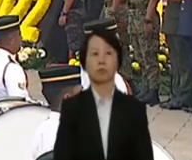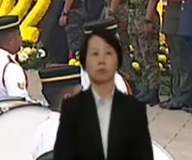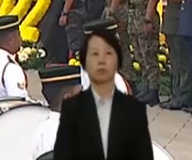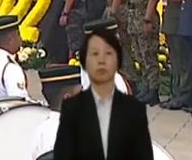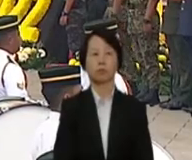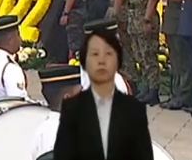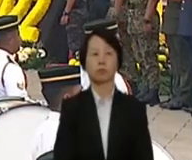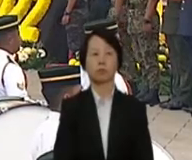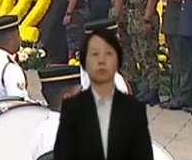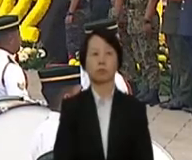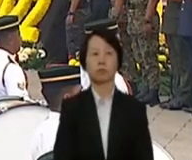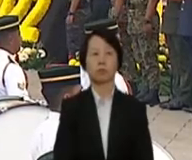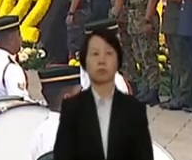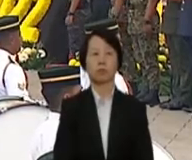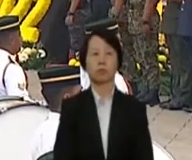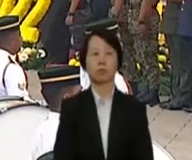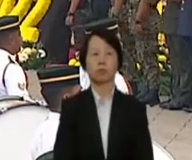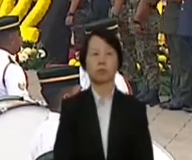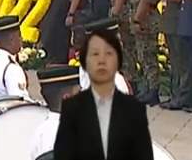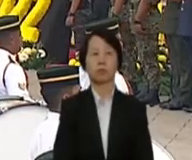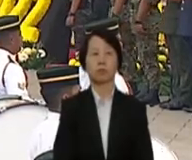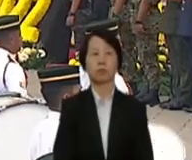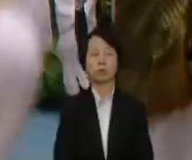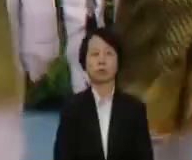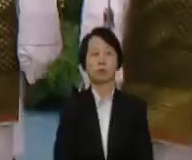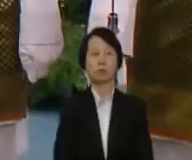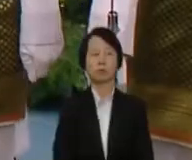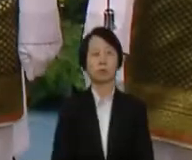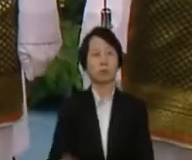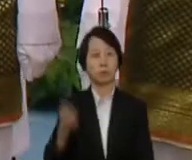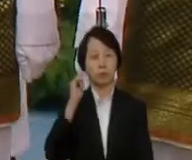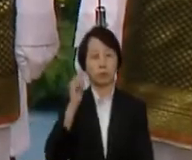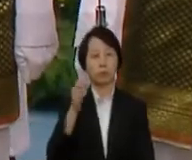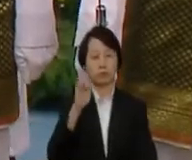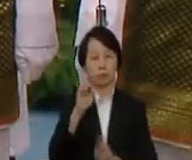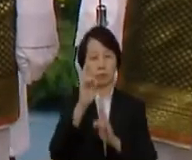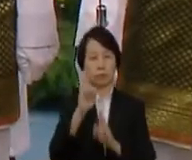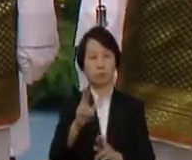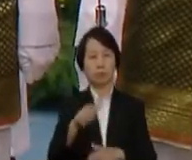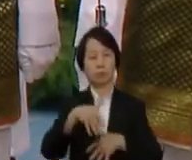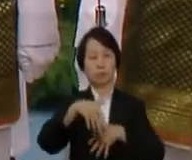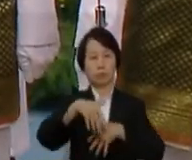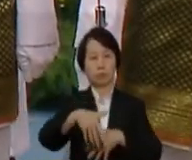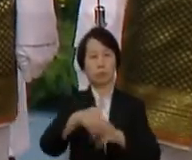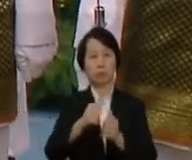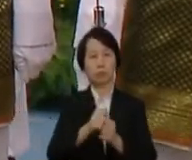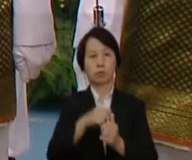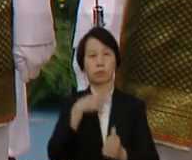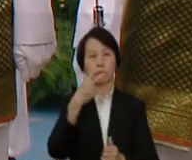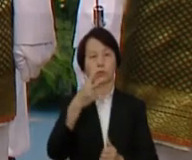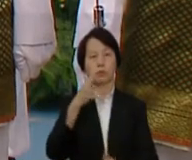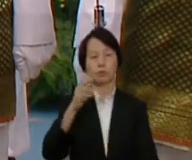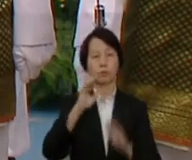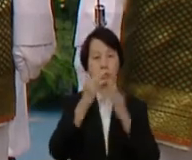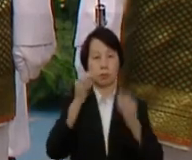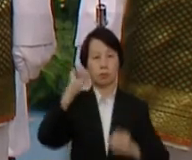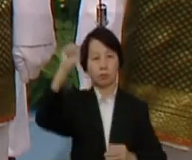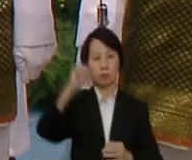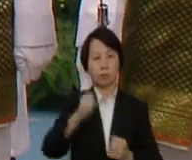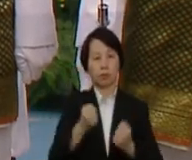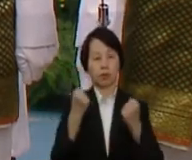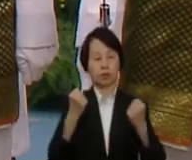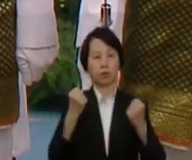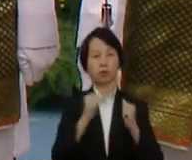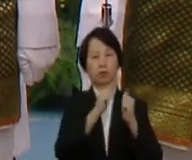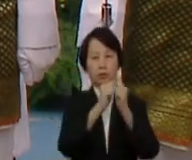Baik, demikian tadi hormat perdana yang diberikan oleh kawalan kehormatan utama. Laungan keluarga Malaysia, teguh